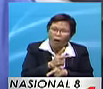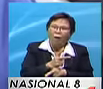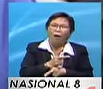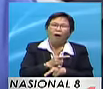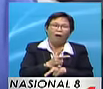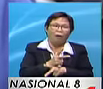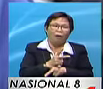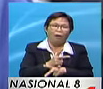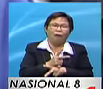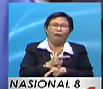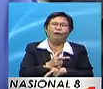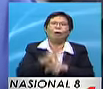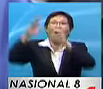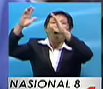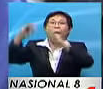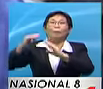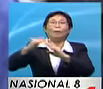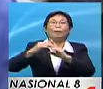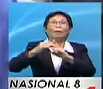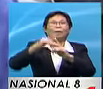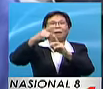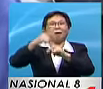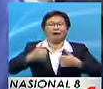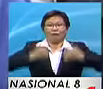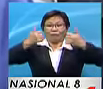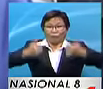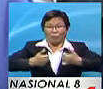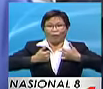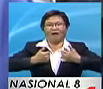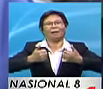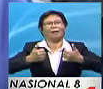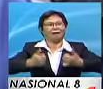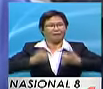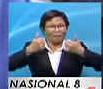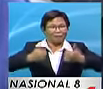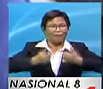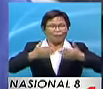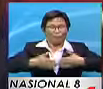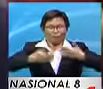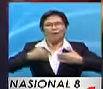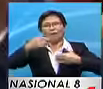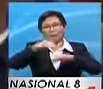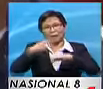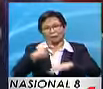sinaran Syawal nanti insya-Allah akan memberi keriangan kepada kita dan keluarga kita.